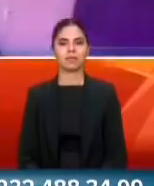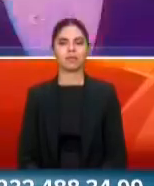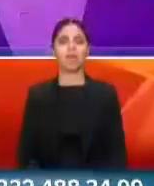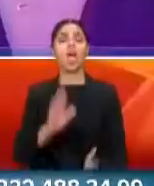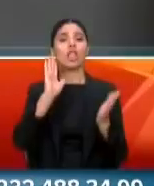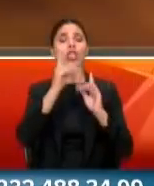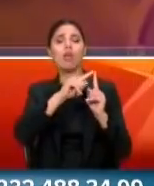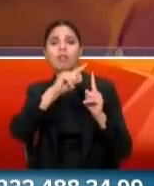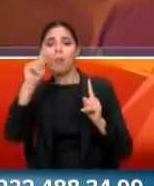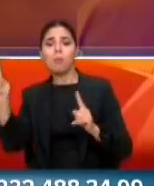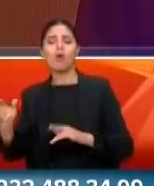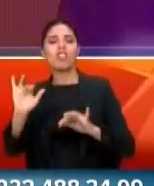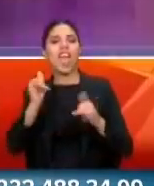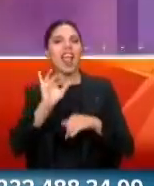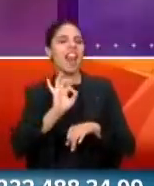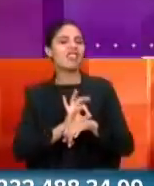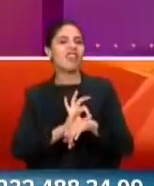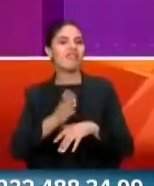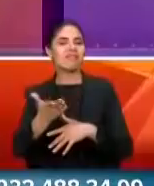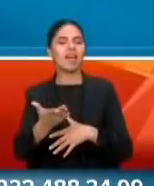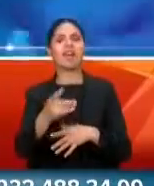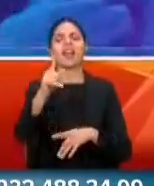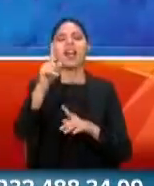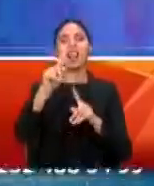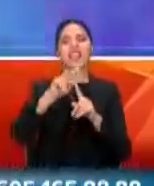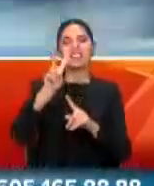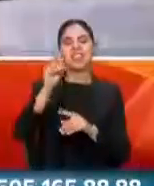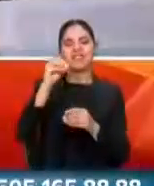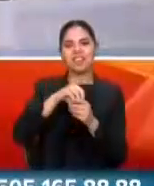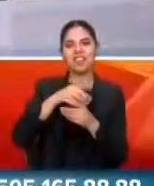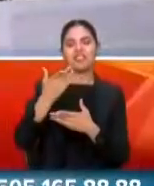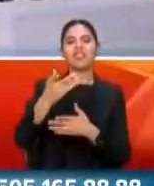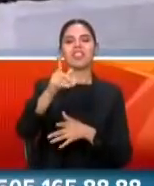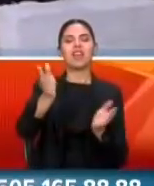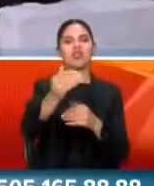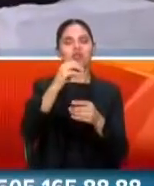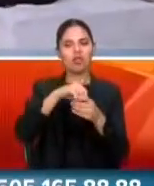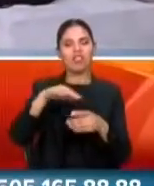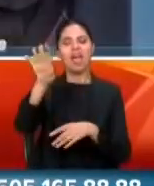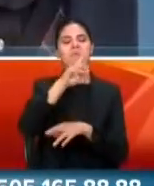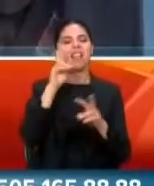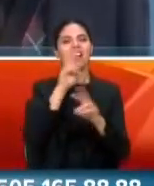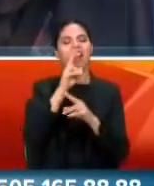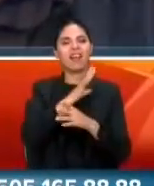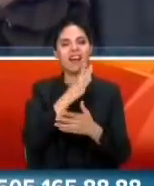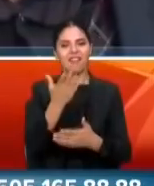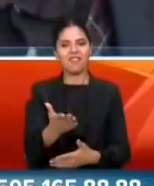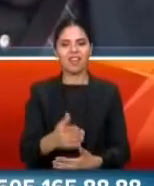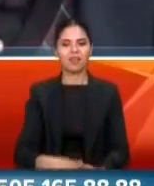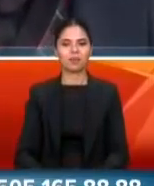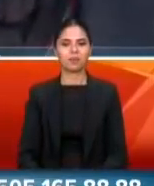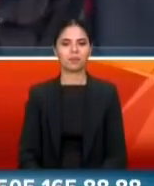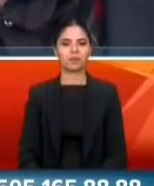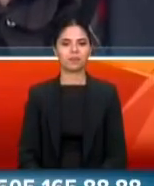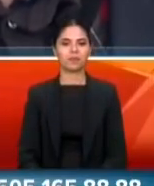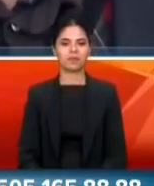Sezon boyunca yaşanan eğlenceli dakikalar hem ekran başındakileri hem de stüdyodakileri kahkahaya boğdu. İlişki daha hangi iş